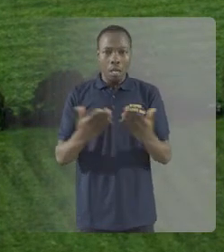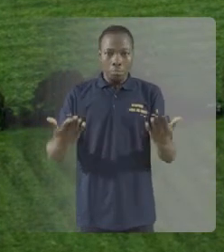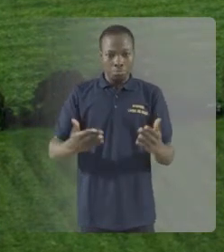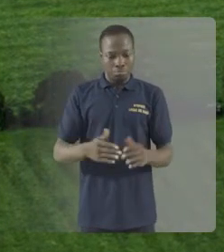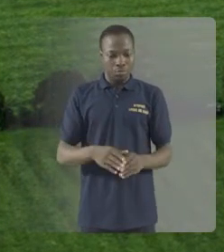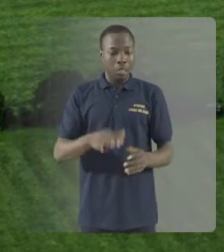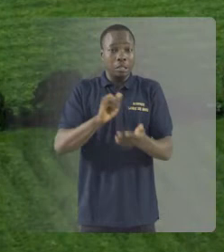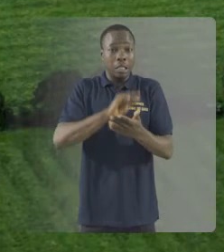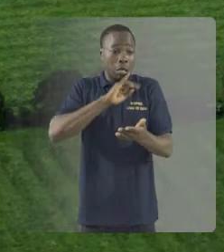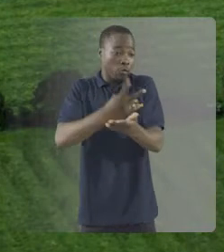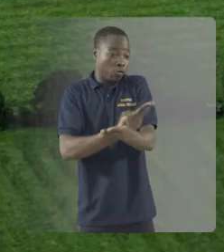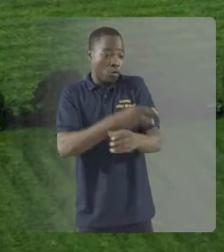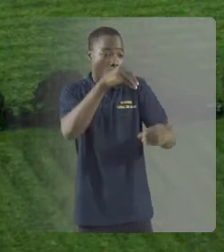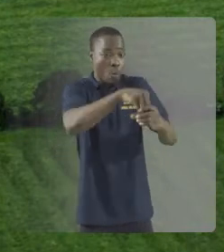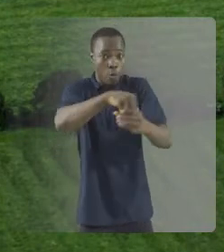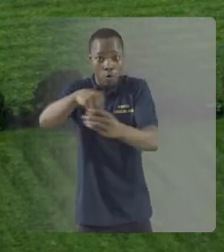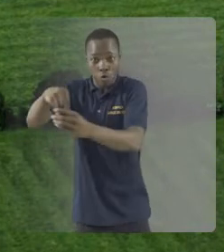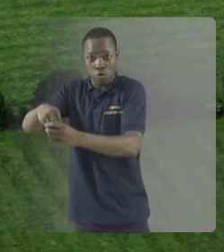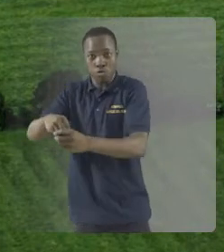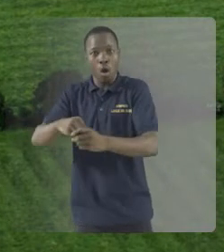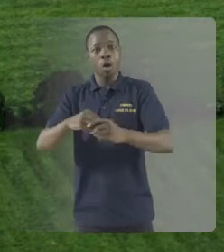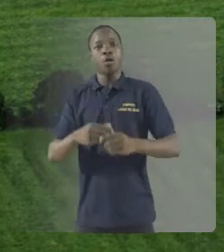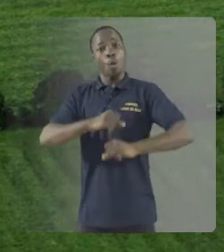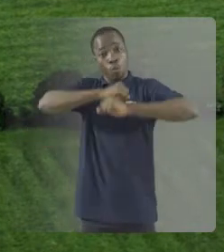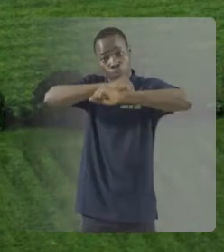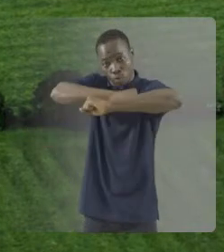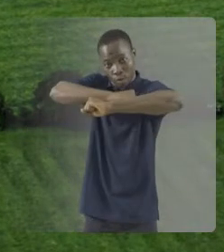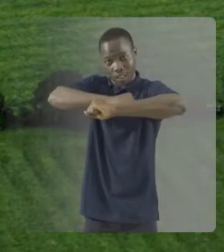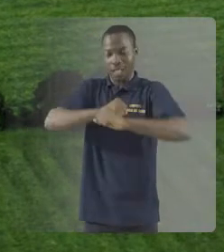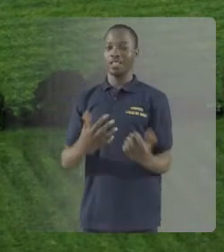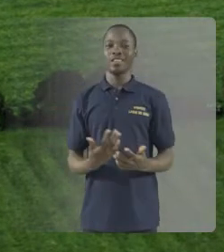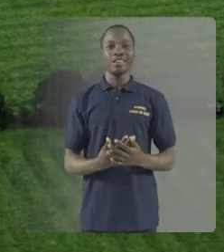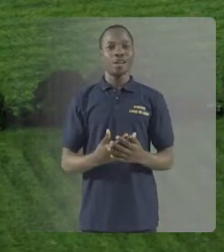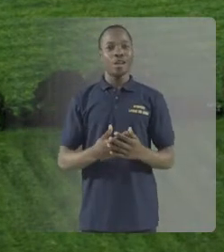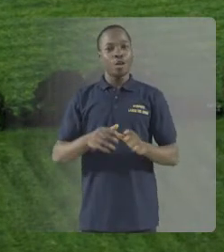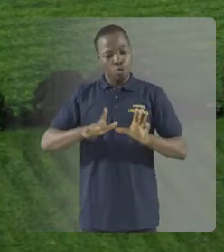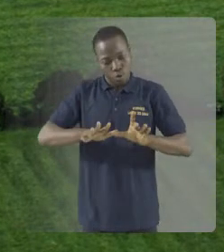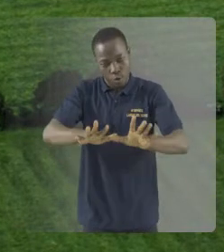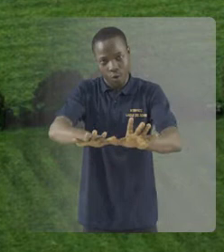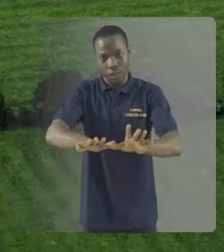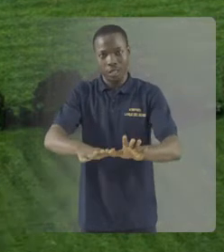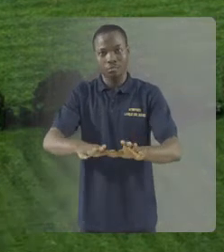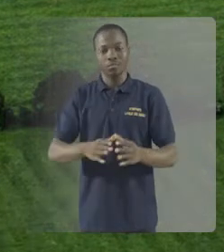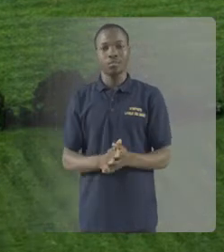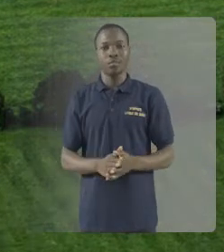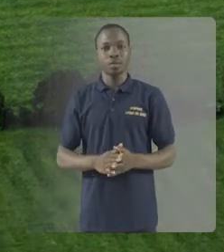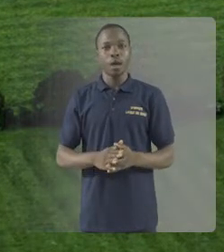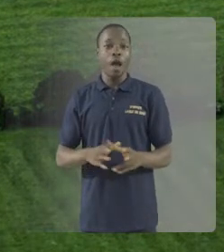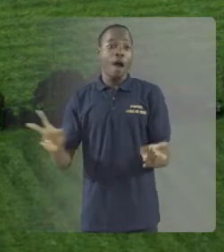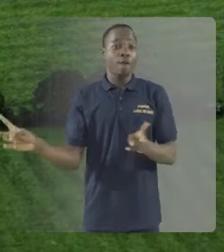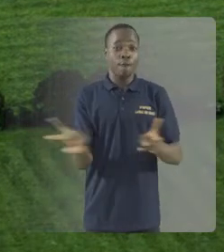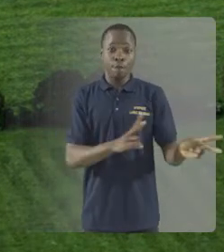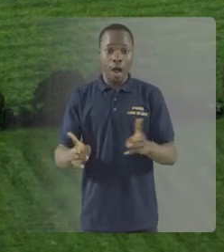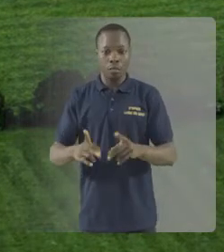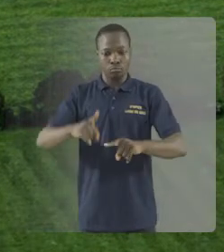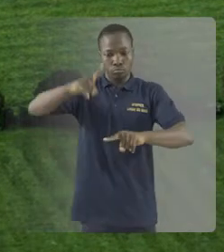côtés d'un champ destinés à contrer les vents. Elles ralentissent